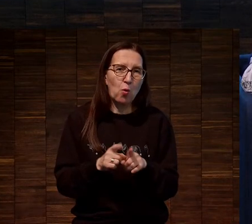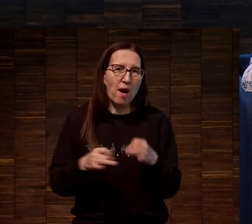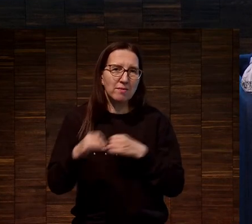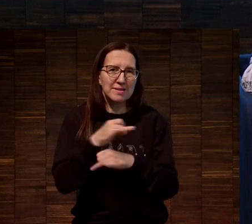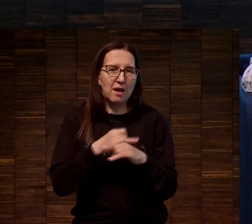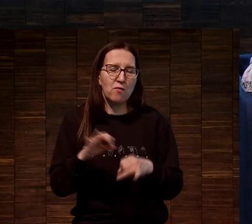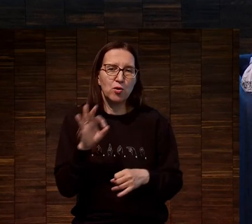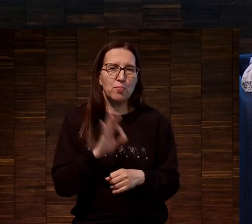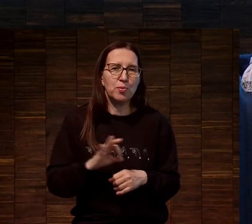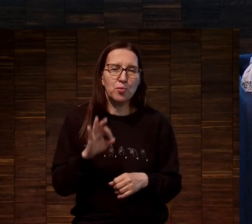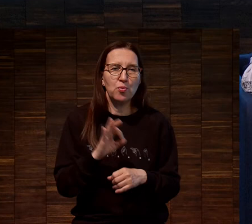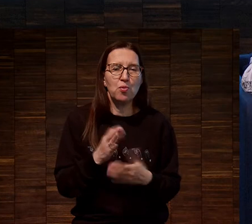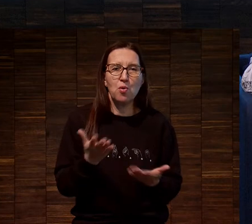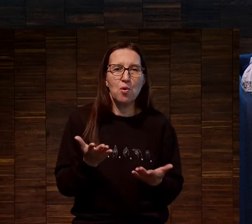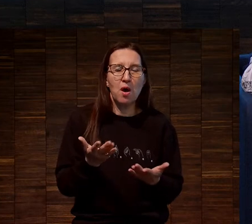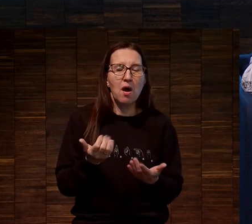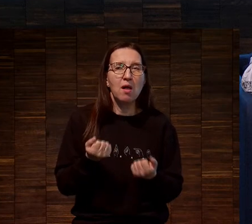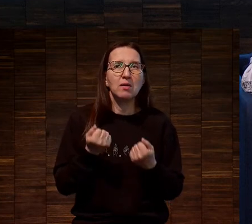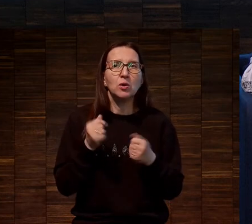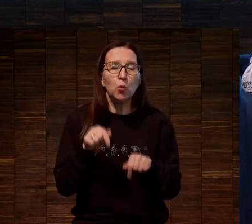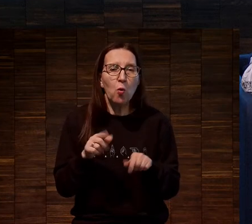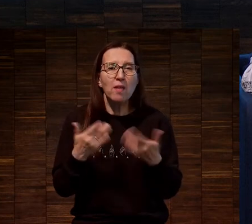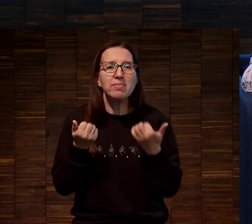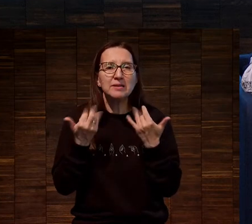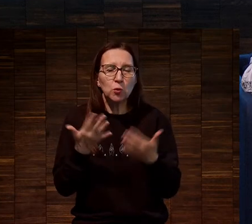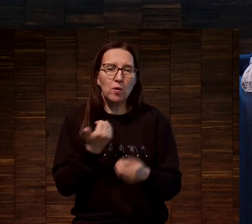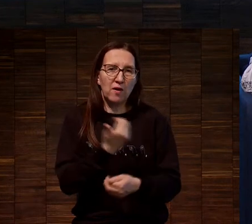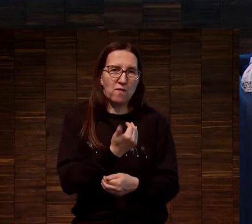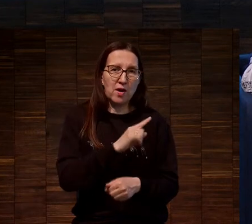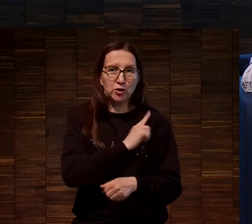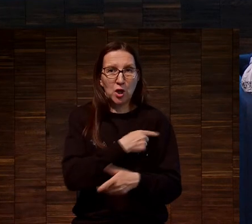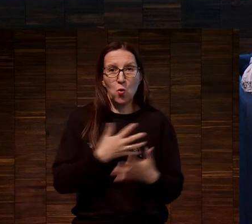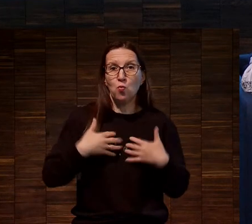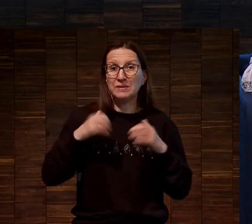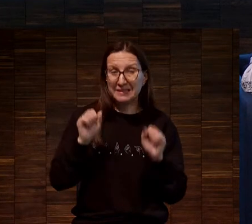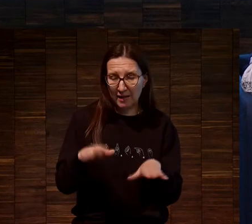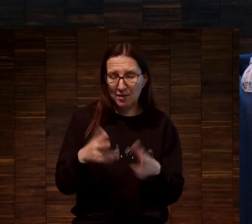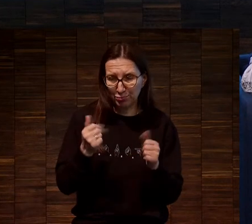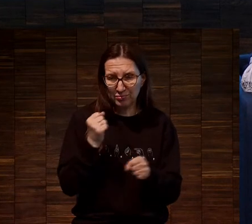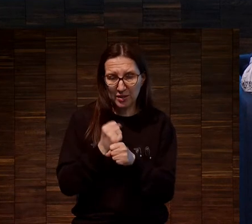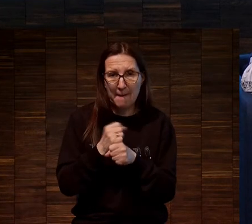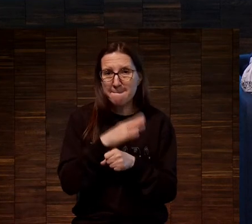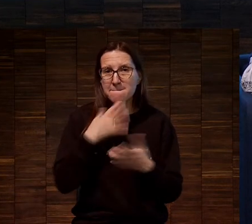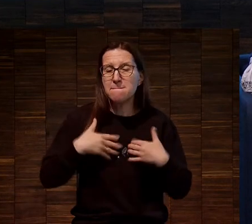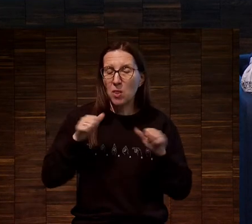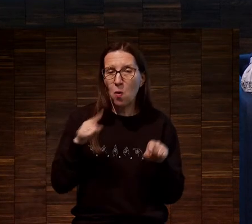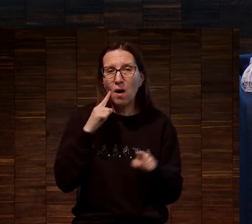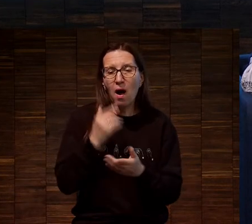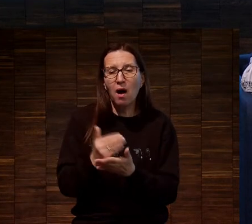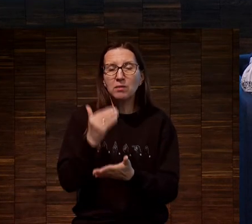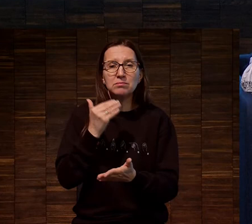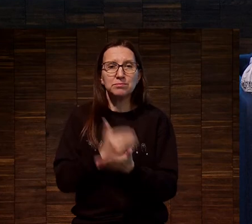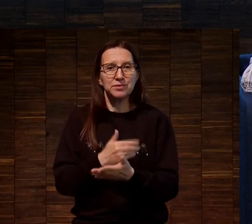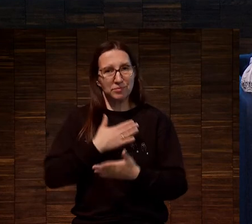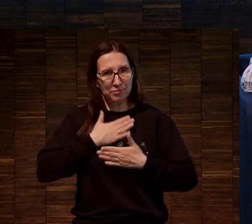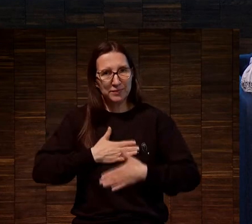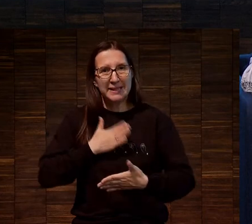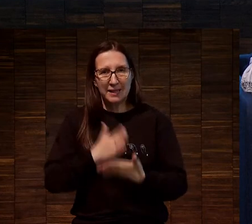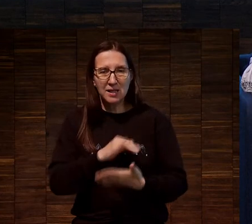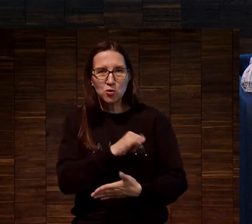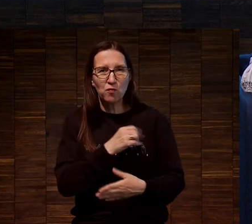да, про то, насколько ваши усилия, вы получаете отдачу, да, и вы, есть отдача вот эта эмоциональная,